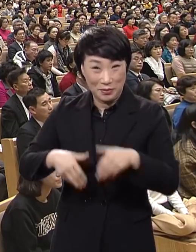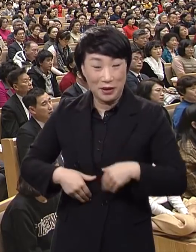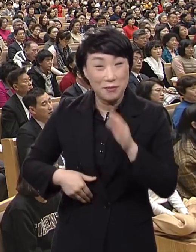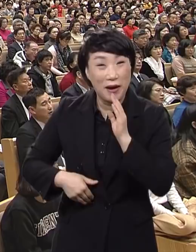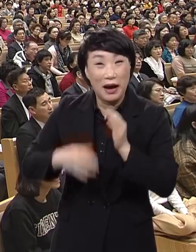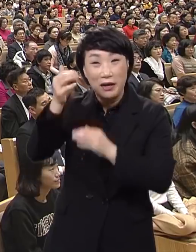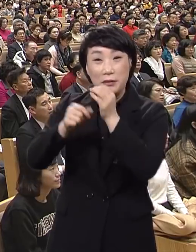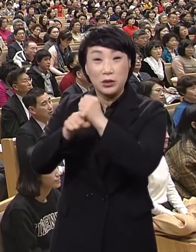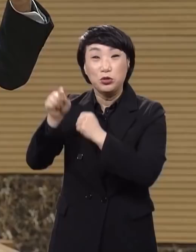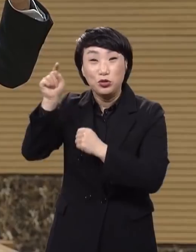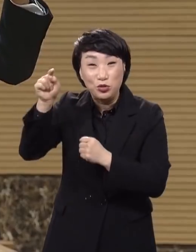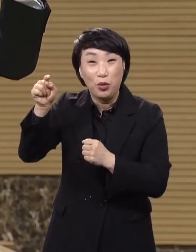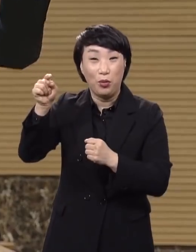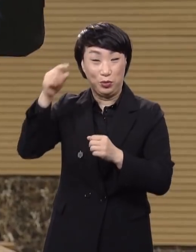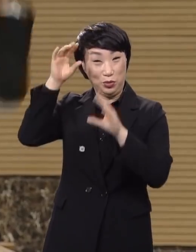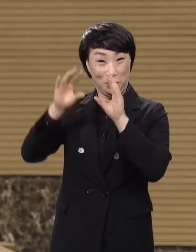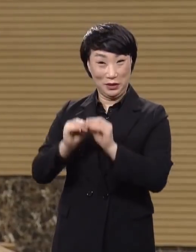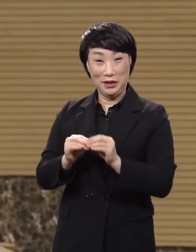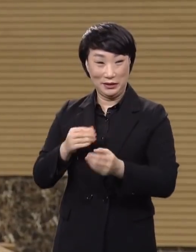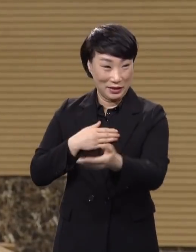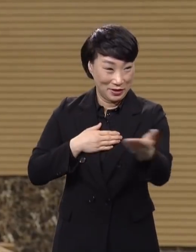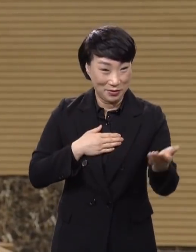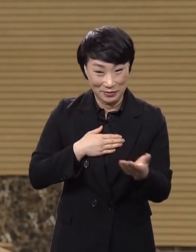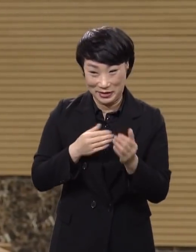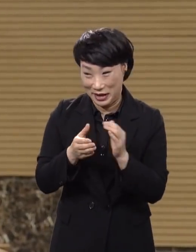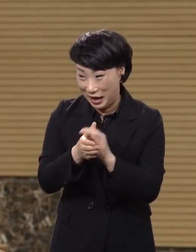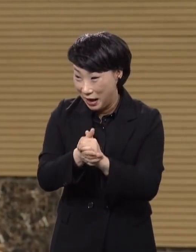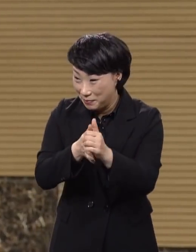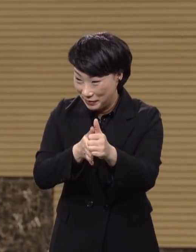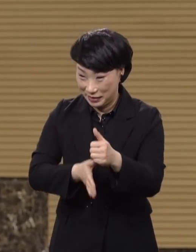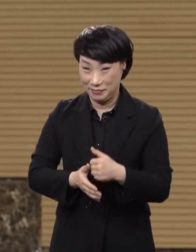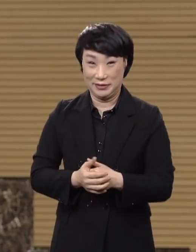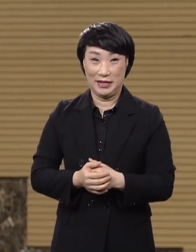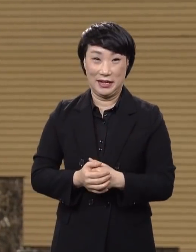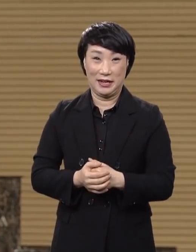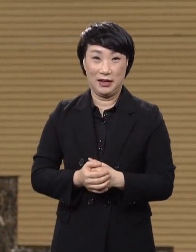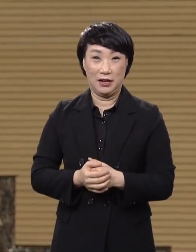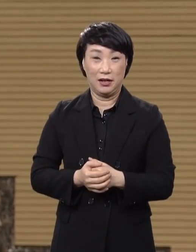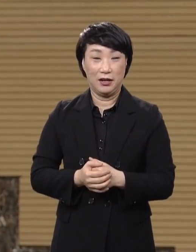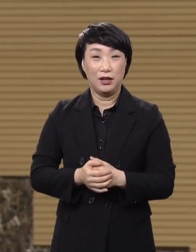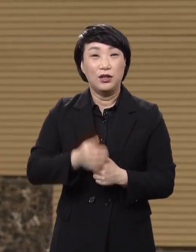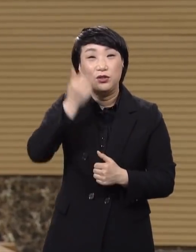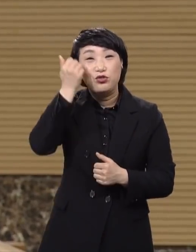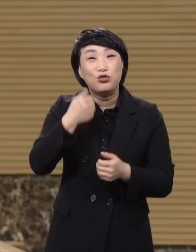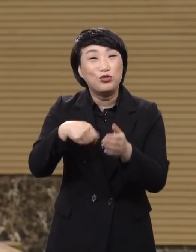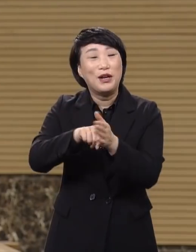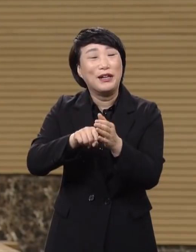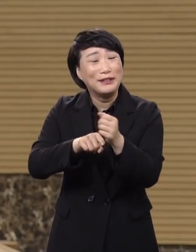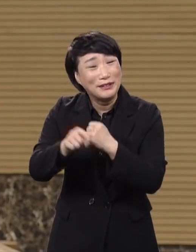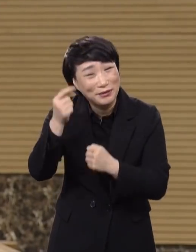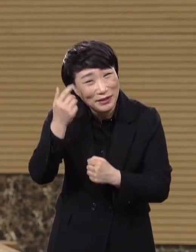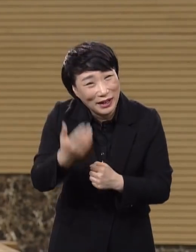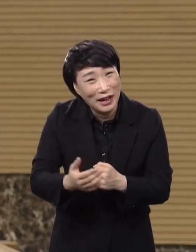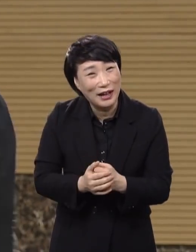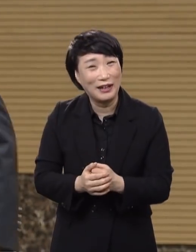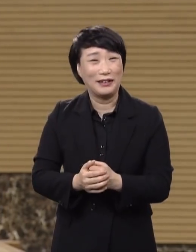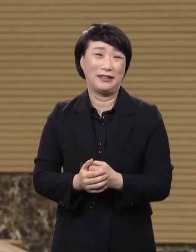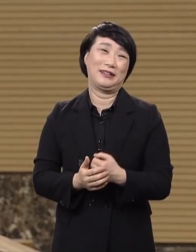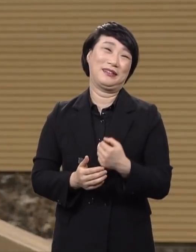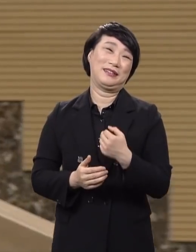하나님의 뜻이 그 뜻이라고 동의하시면 아멘 합시다. 누구를 위한 뜻이었더냐?